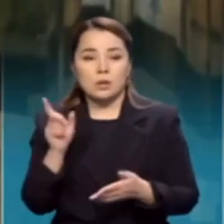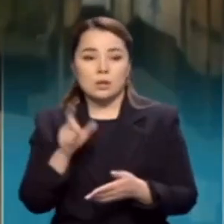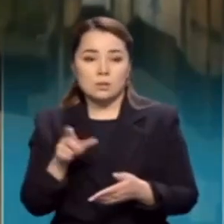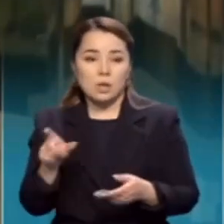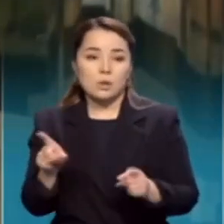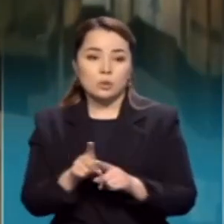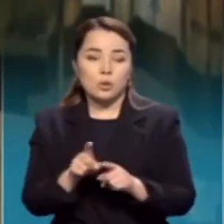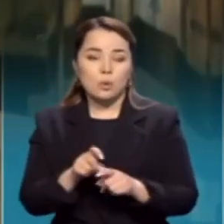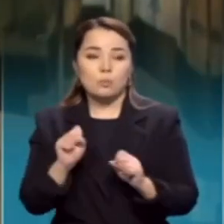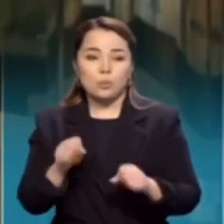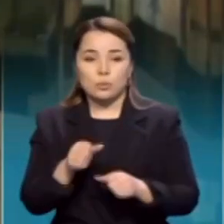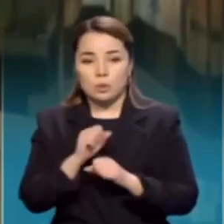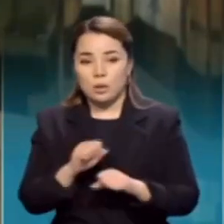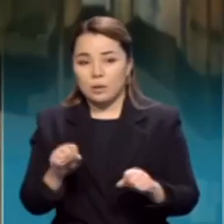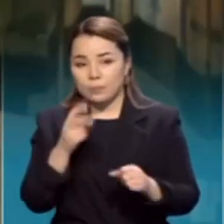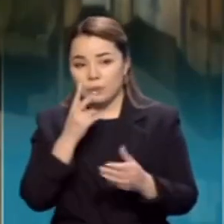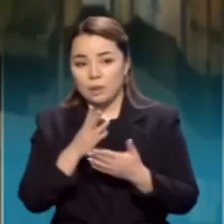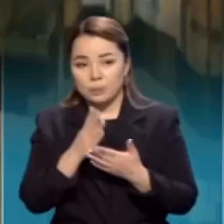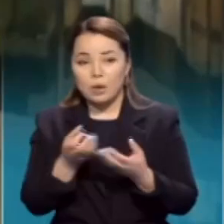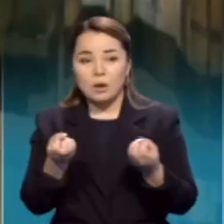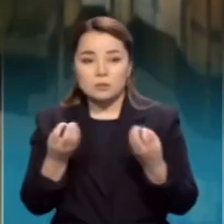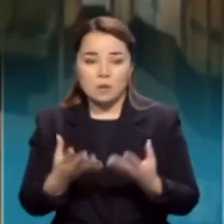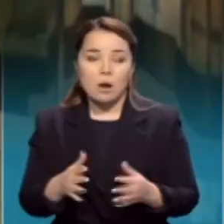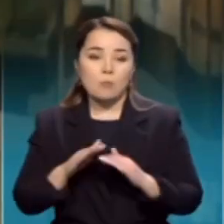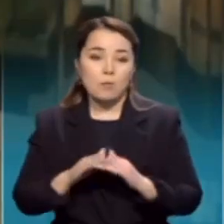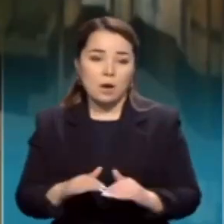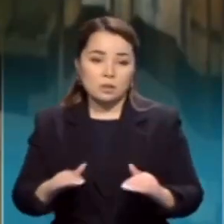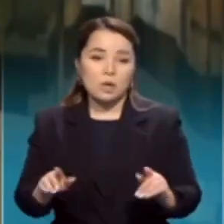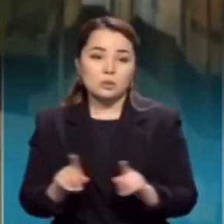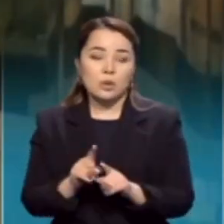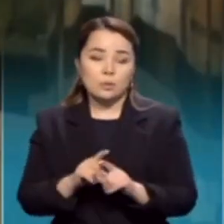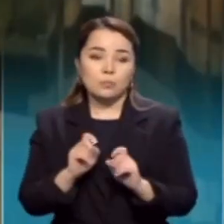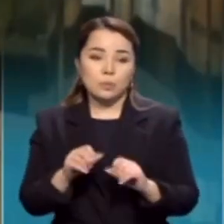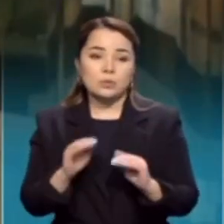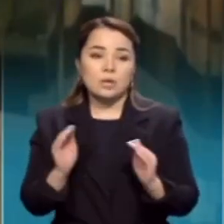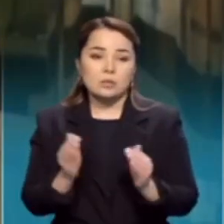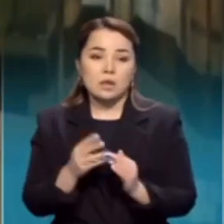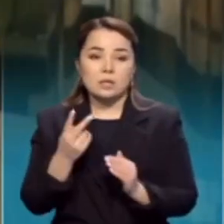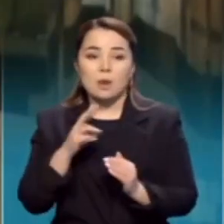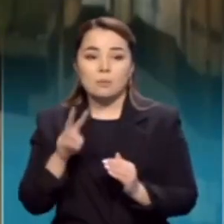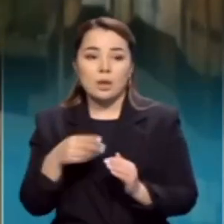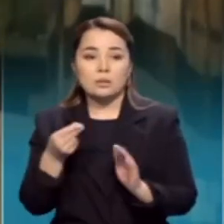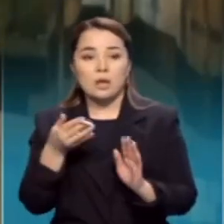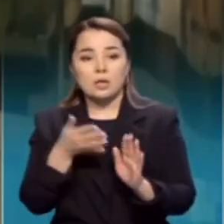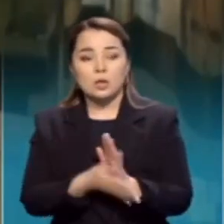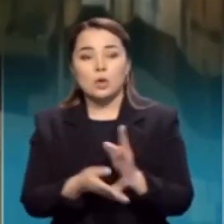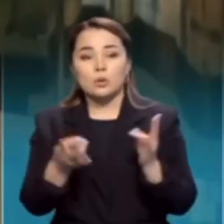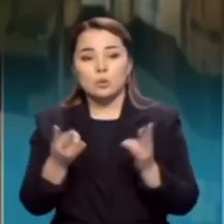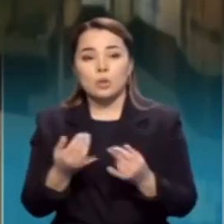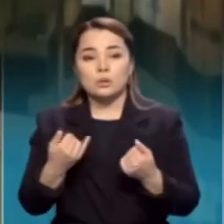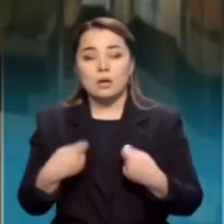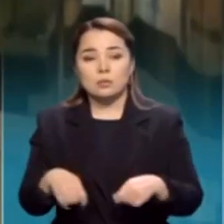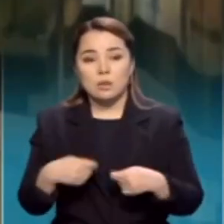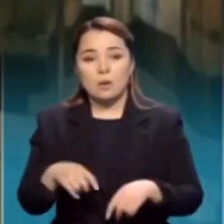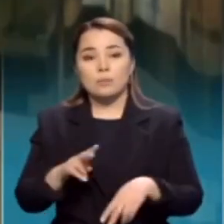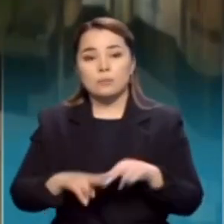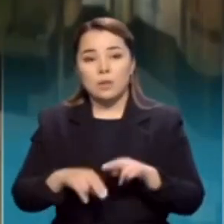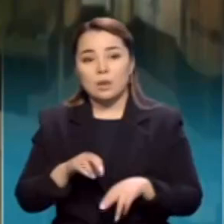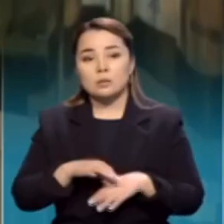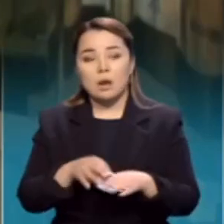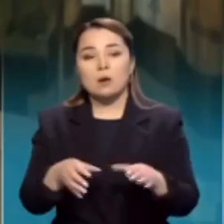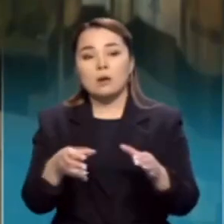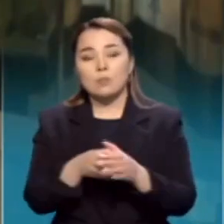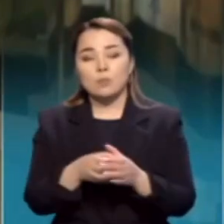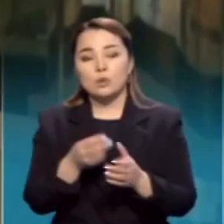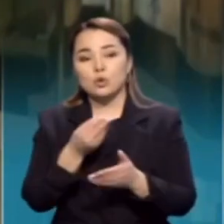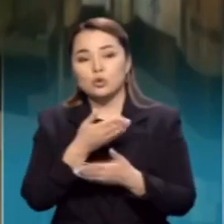мердігердің мүмкіндігі жоқ. Өйткені қарапайым балабақшаның өзіне кемінде 2 миллиард теңге жұмсалуы керек. Нарыққа енді келген құрылыс компаниясында